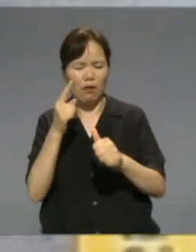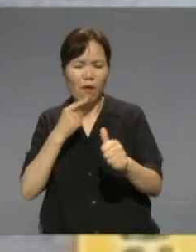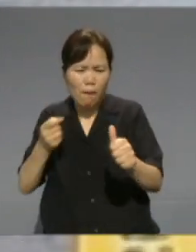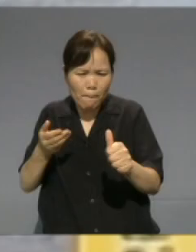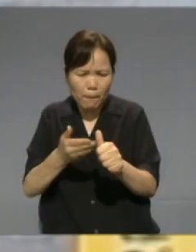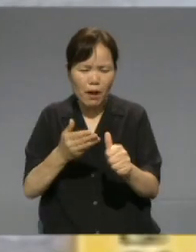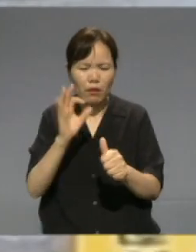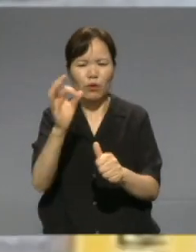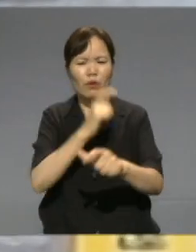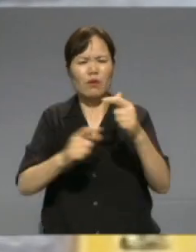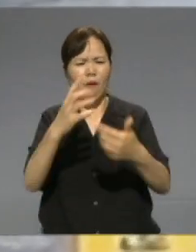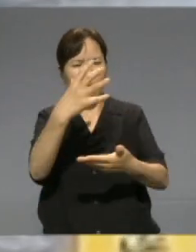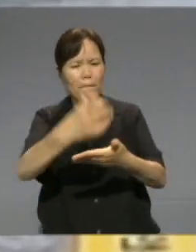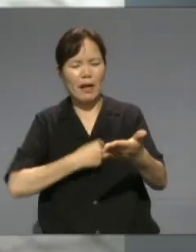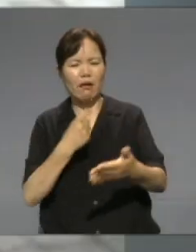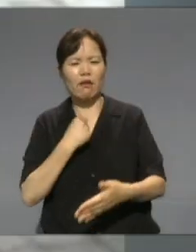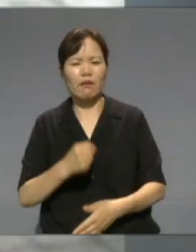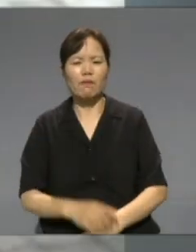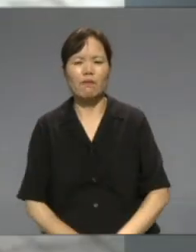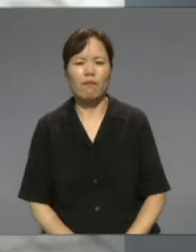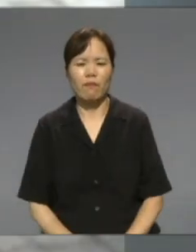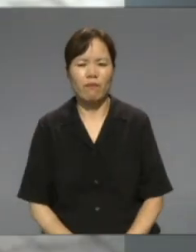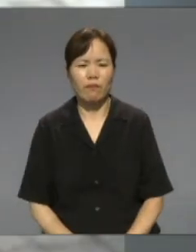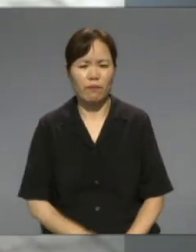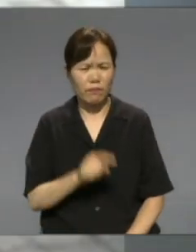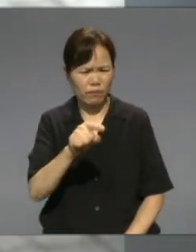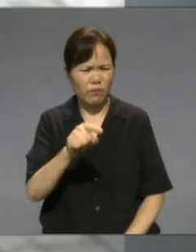협박으로 돈을 더 뜯기도 했습니다